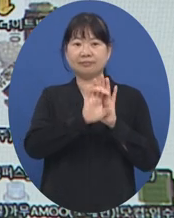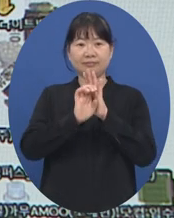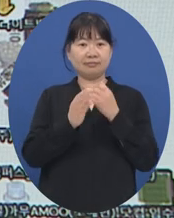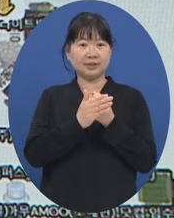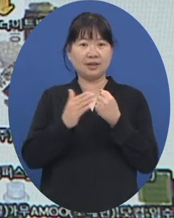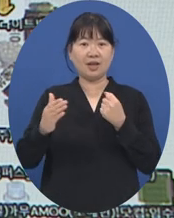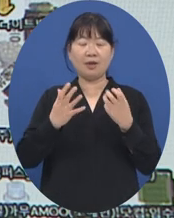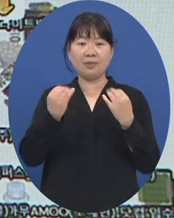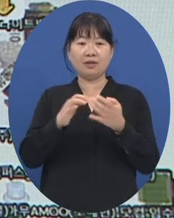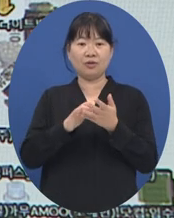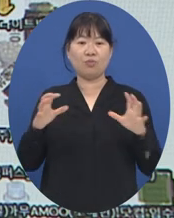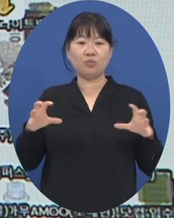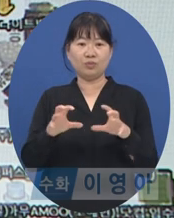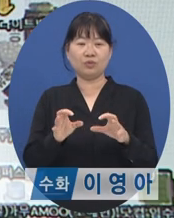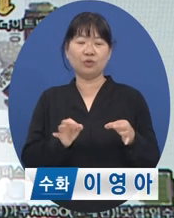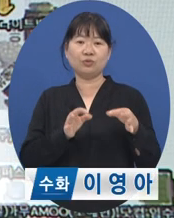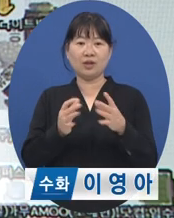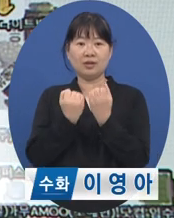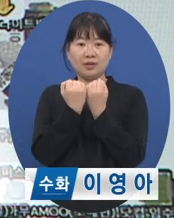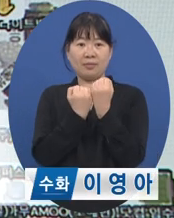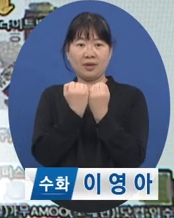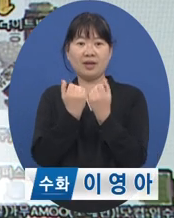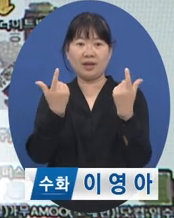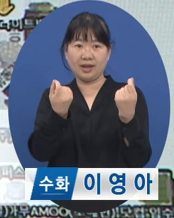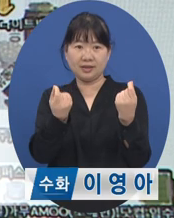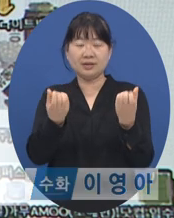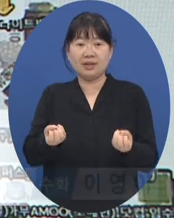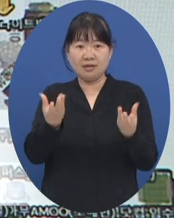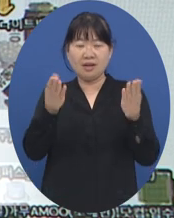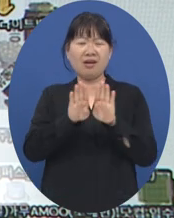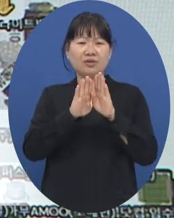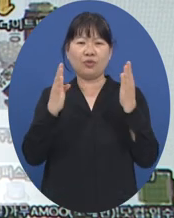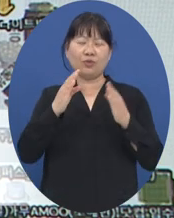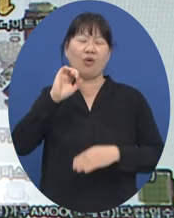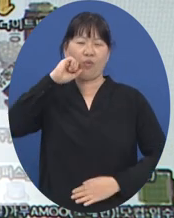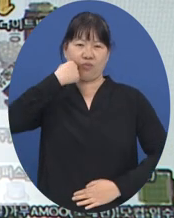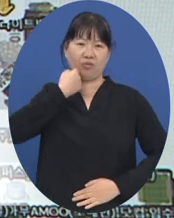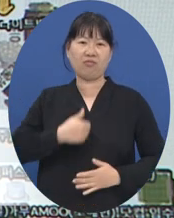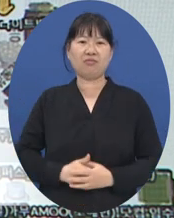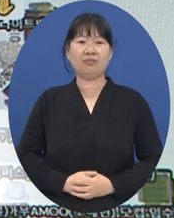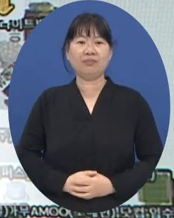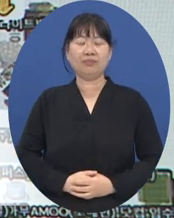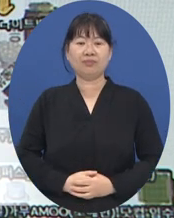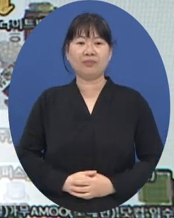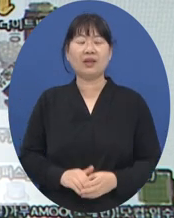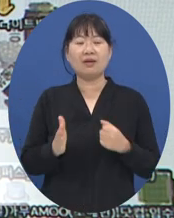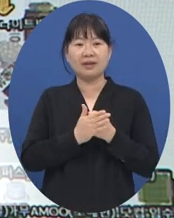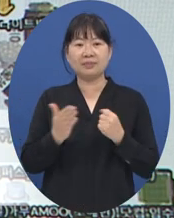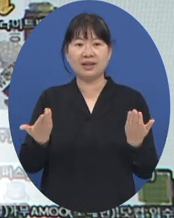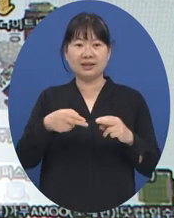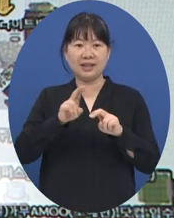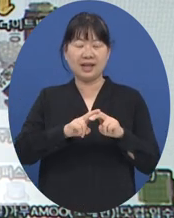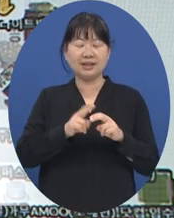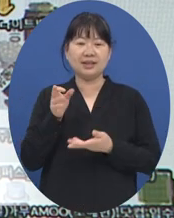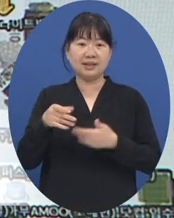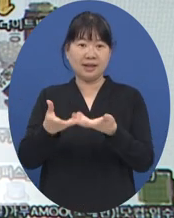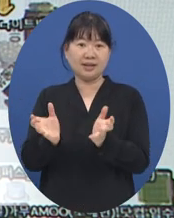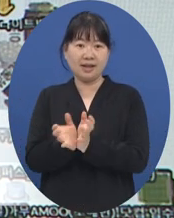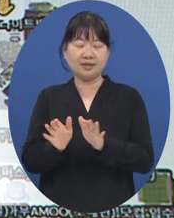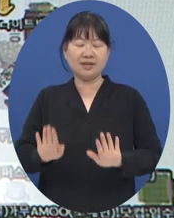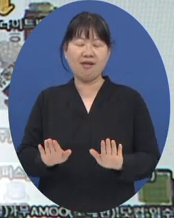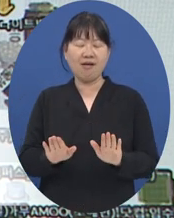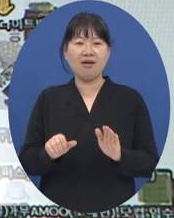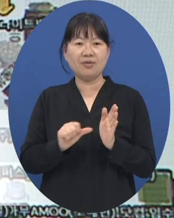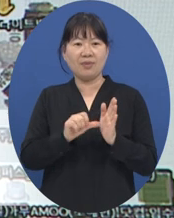코로나19로 많은 인원이 모이는 투자 서명회 같은 행사, 열기 힘든 게 요즘 현실입니다. 그래서 경기도 일자리재단이 요새